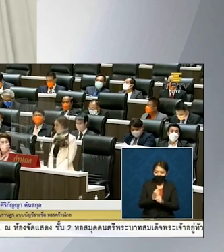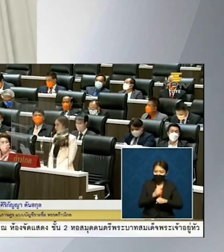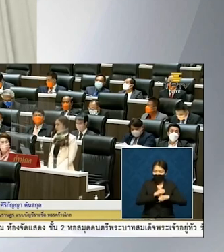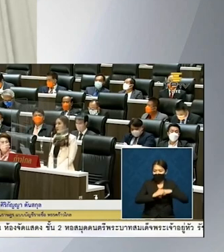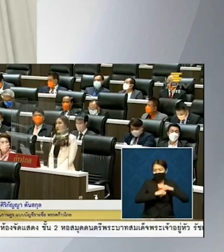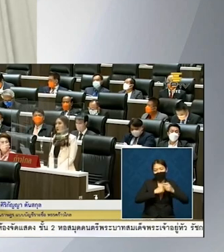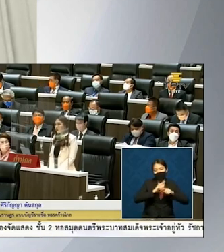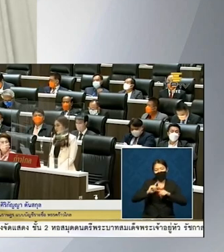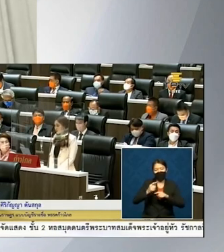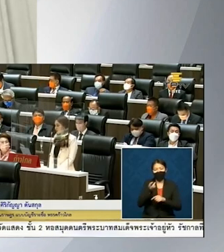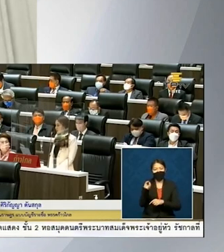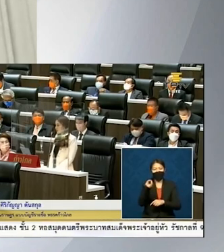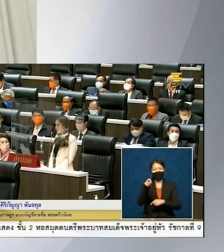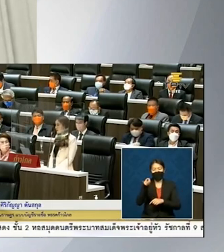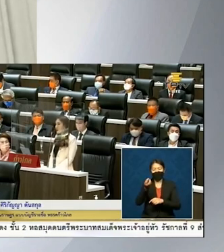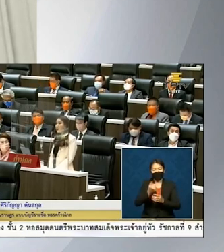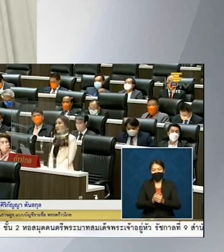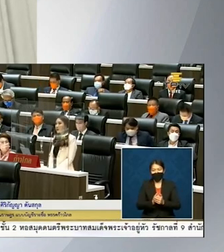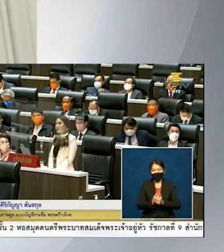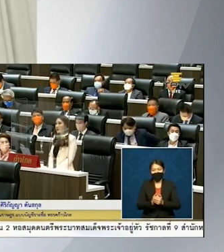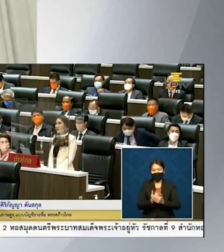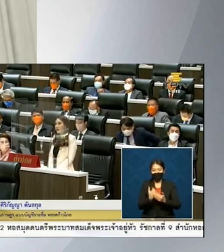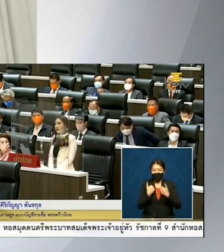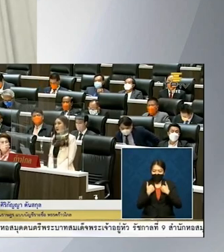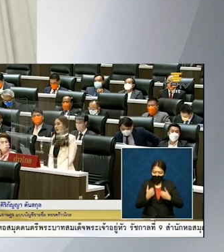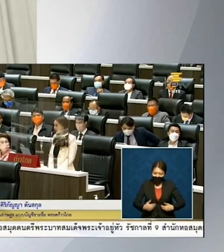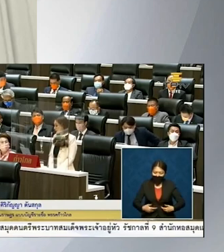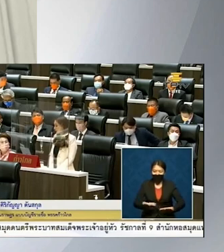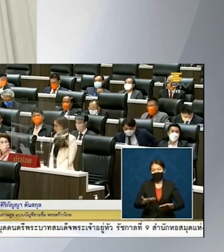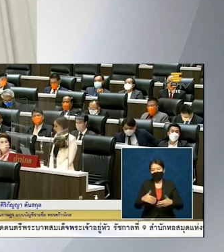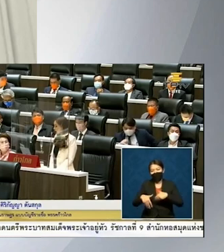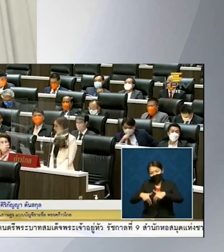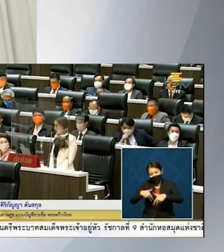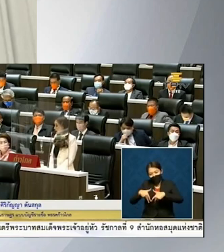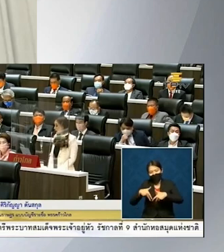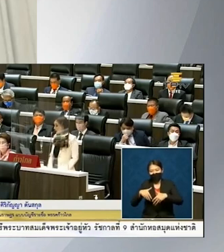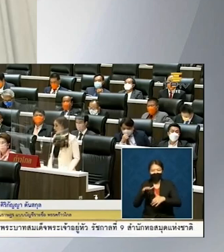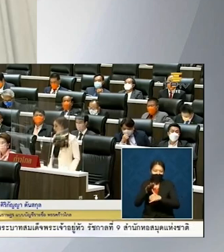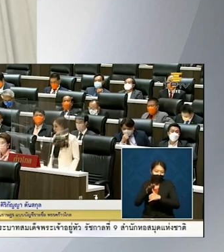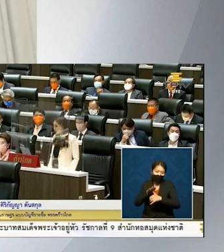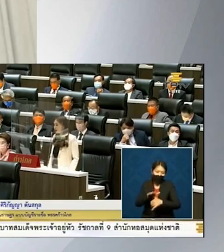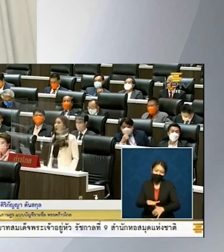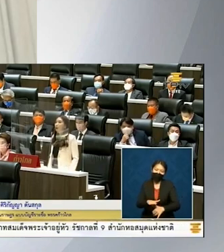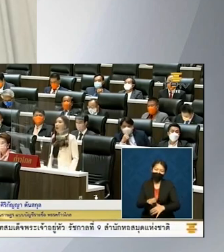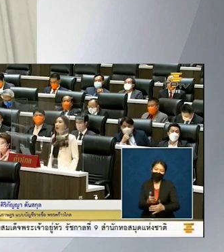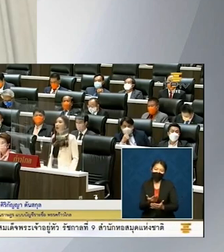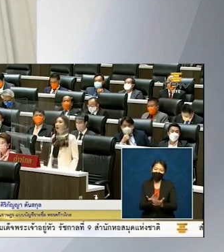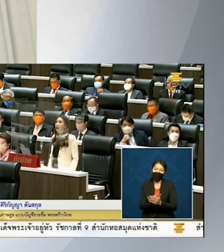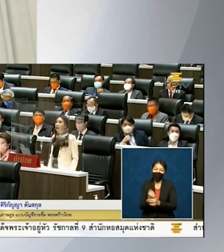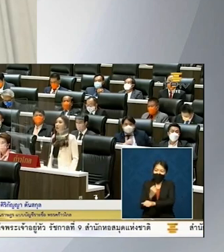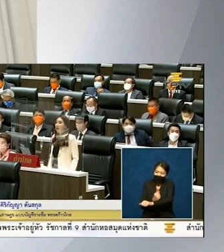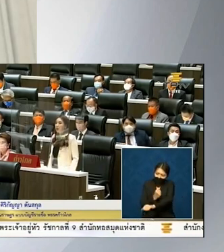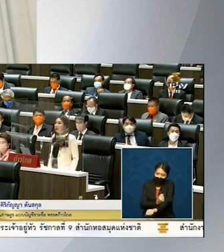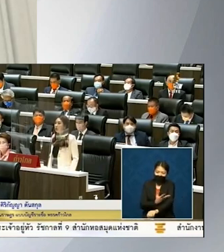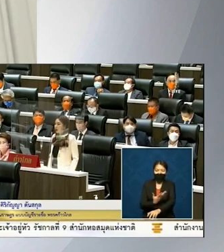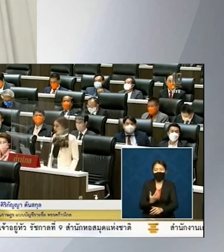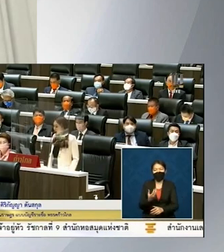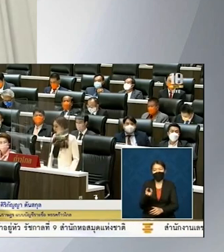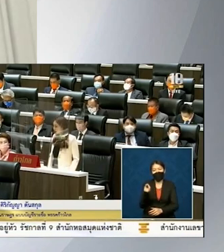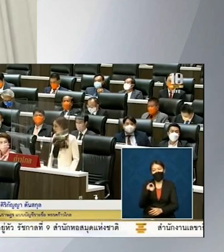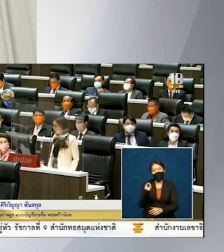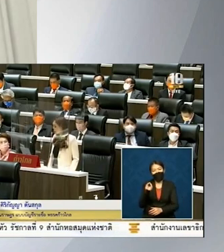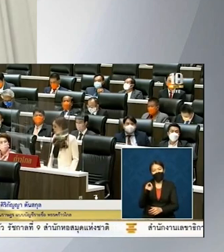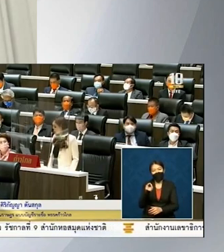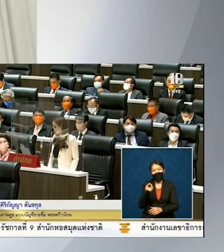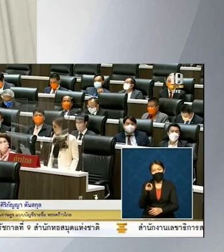ยู่แต่ว่าอย่างเรื่องข้อมูลใหม่อะค่ะเพราะว่าจริงๆแล้วเนี่ยหมายเองก็เป็นหัวหน้าทีมที่ดูแลคนอภิปรายทุกค